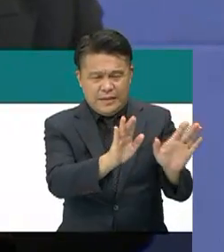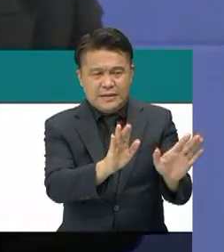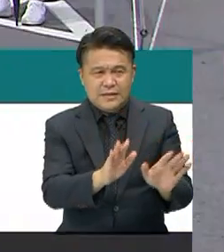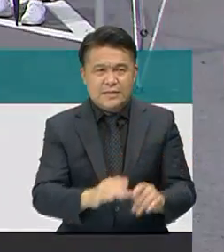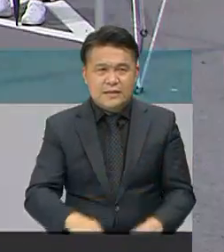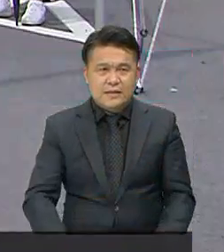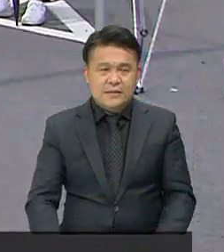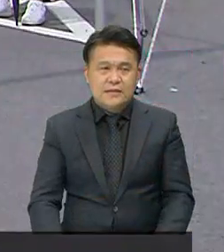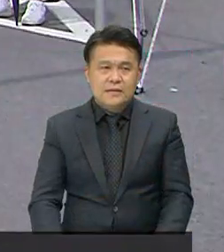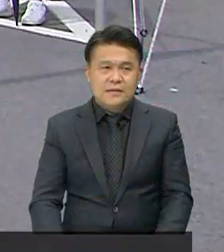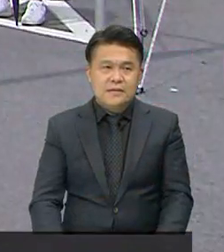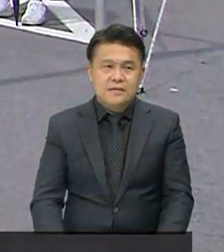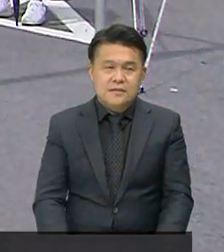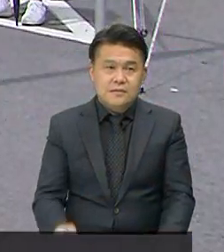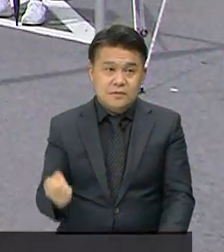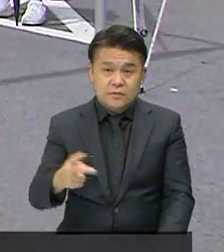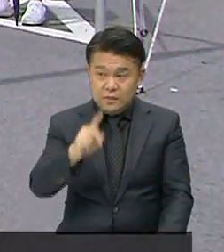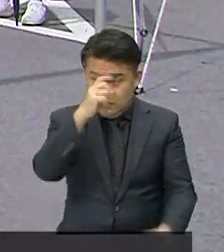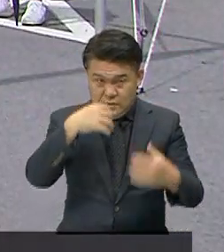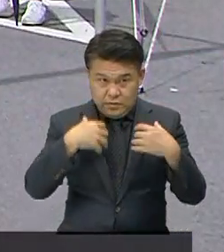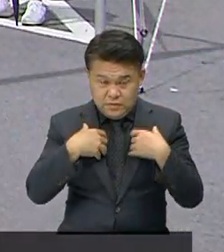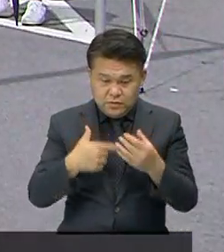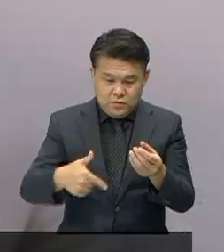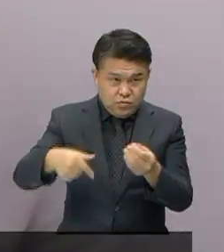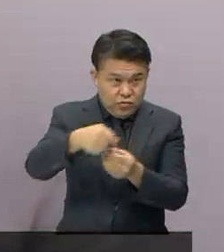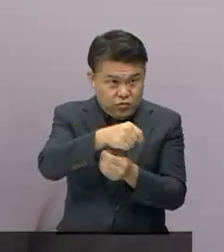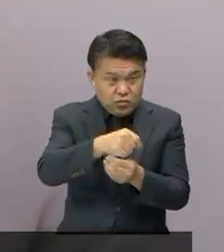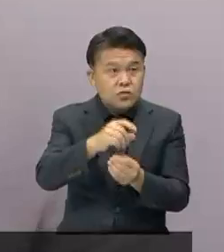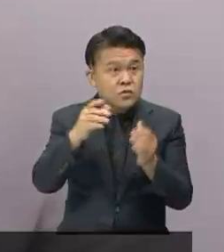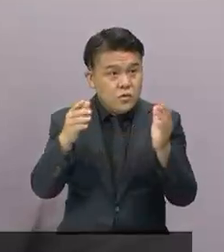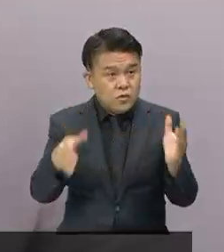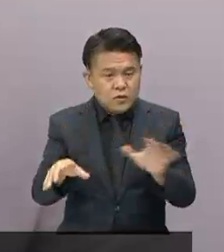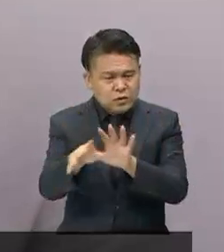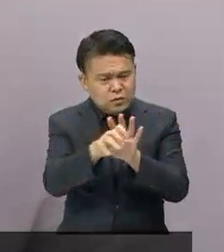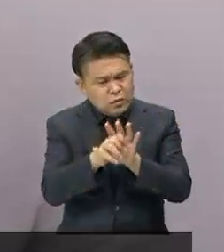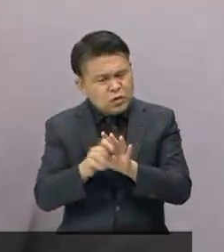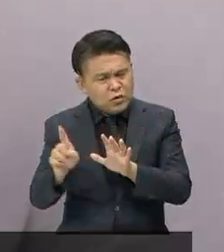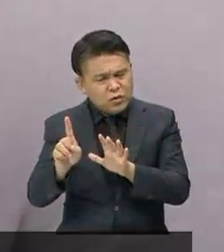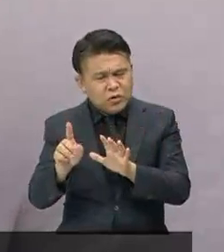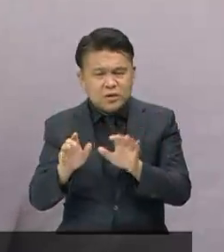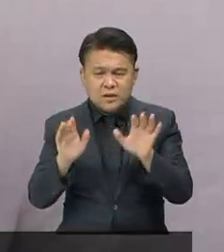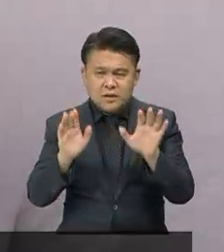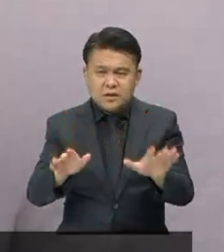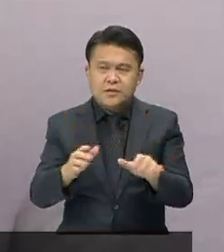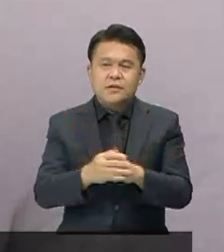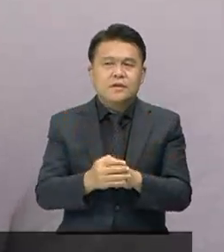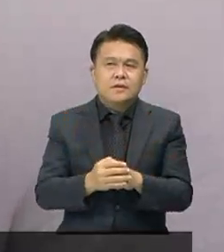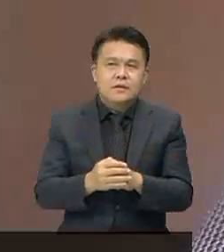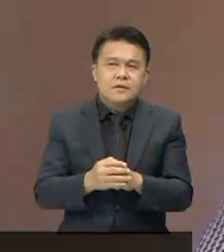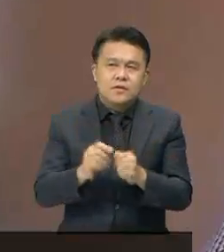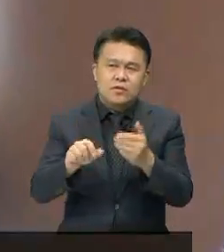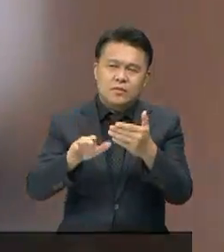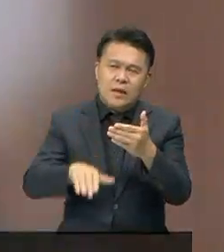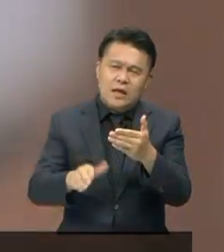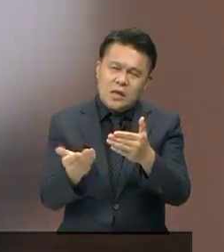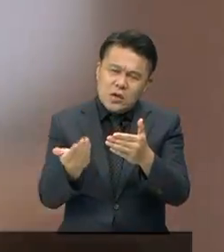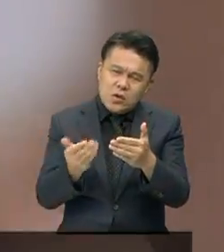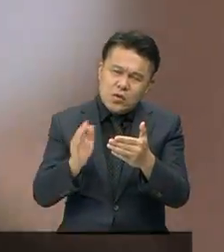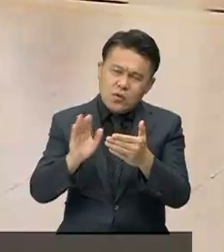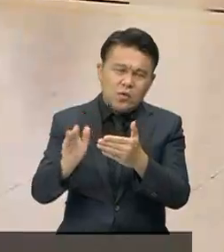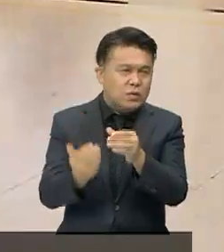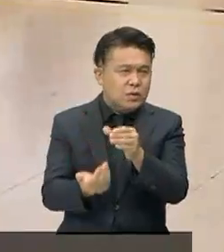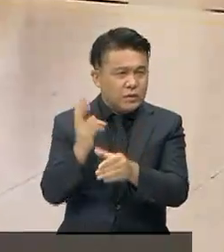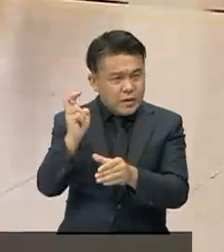자제해야 합니다. 방역당국은 추석 연휴에 따른 코로나19 영향이 이달 마지막 주 전후로 나타날 것으로 보고